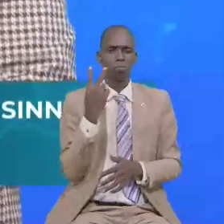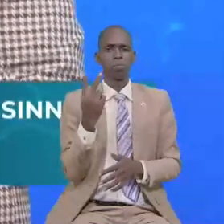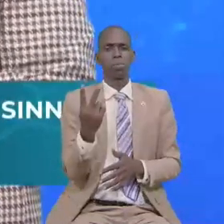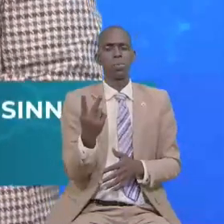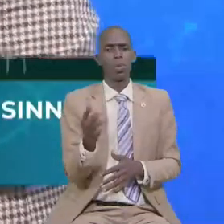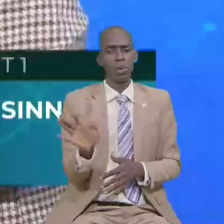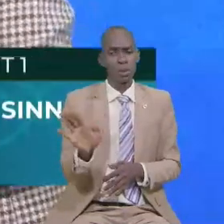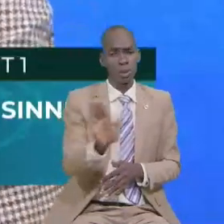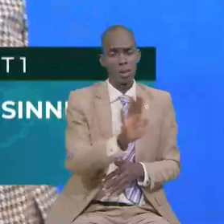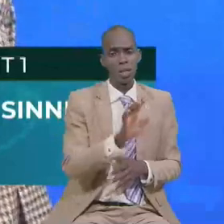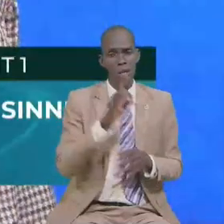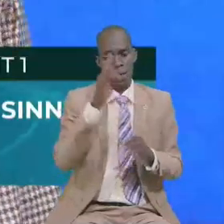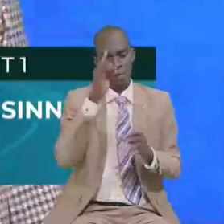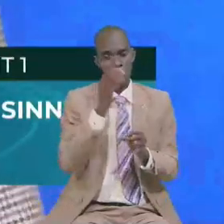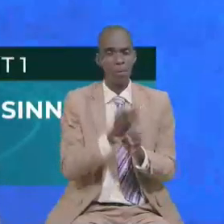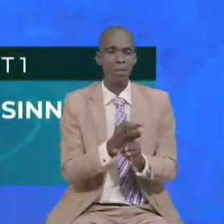Jésus, voyant leur foi.